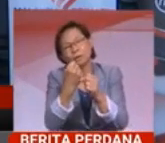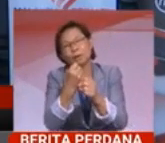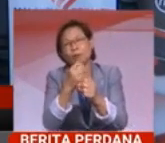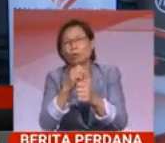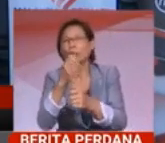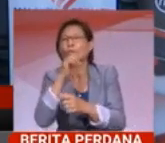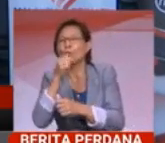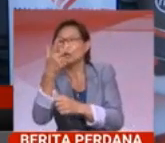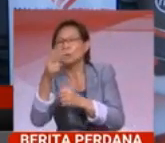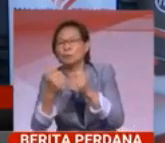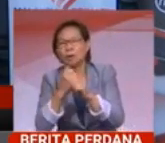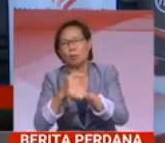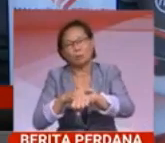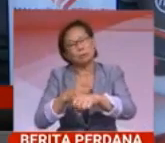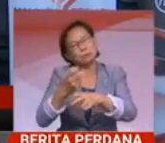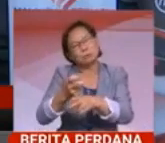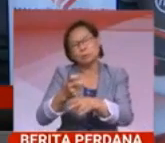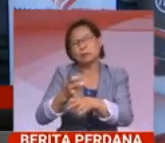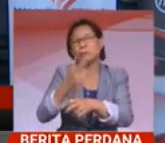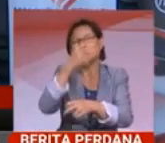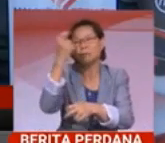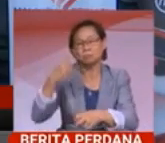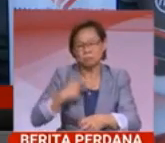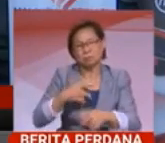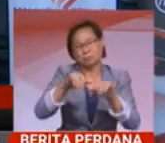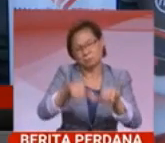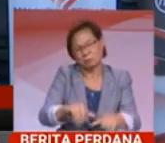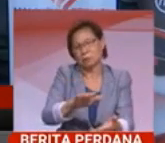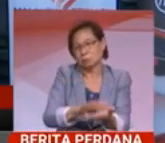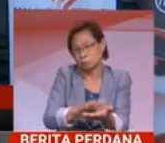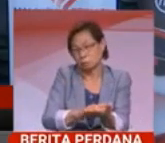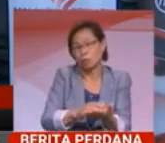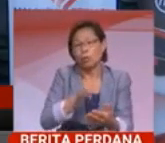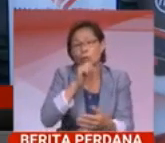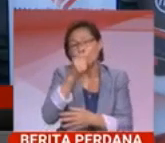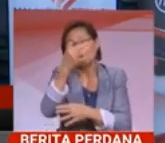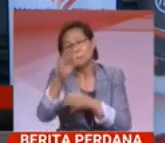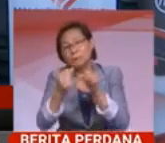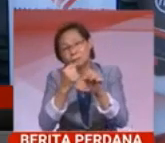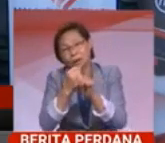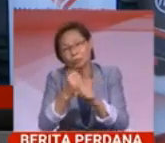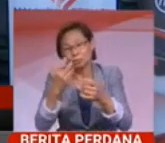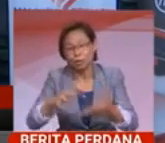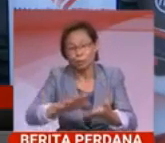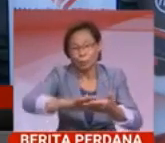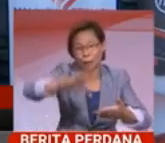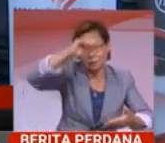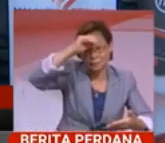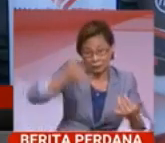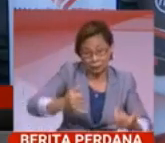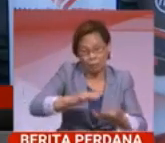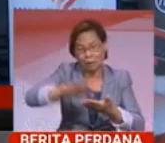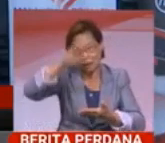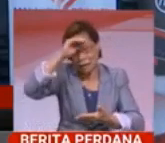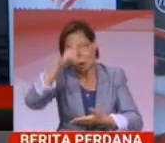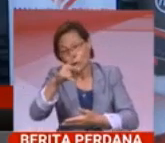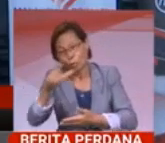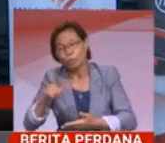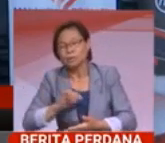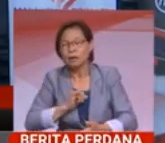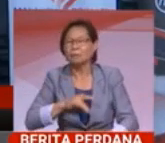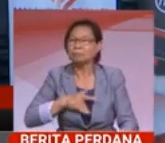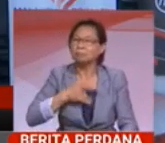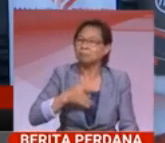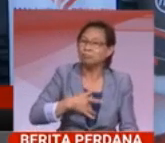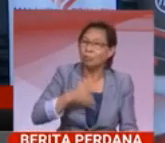tahun so time to aduh kekangan sikit sebab kita masih di sekolah subida umur19 dan saya pun dah belajar dekat aquarium pose